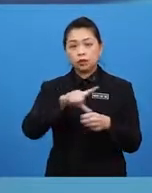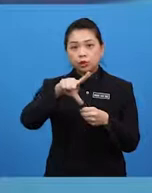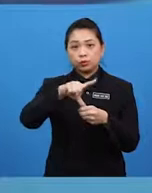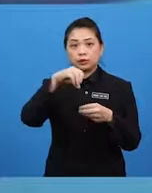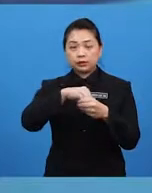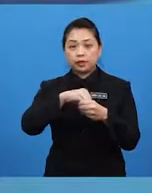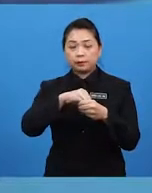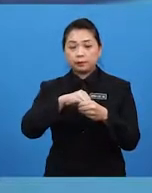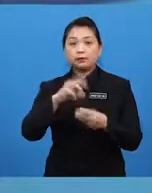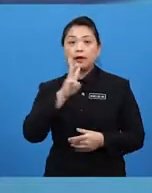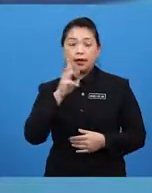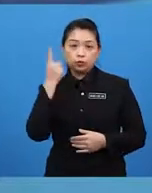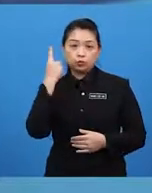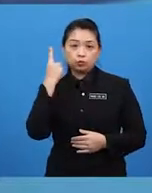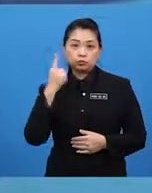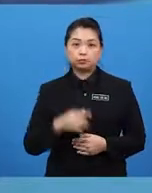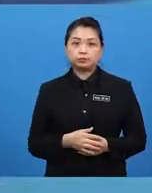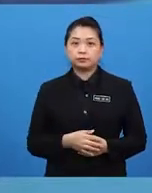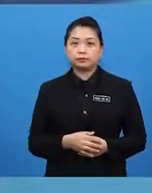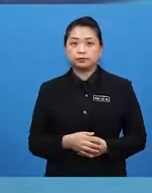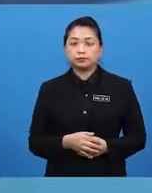dalam air terlebih dahulu